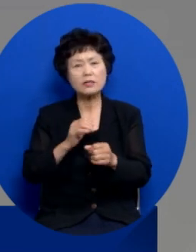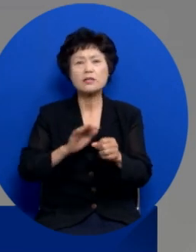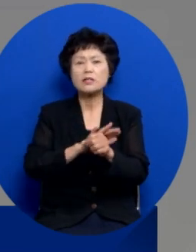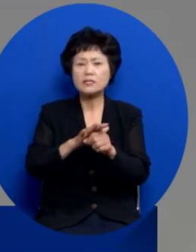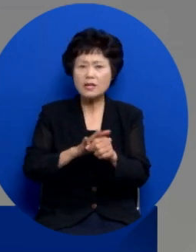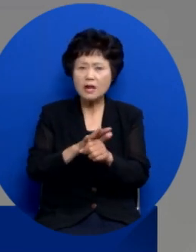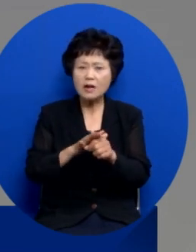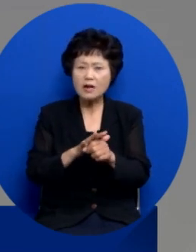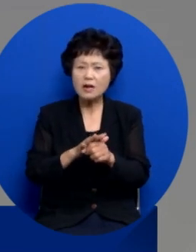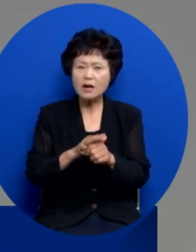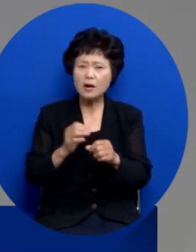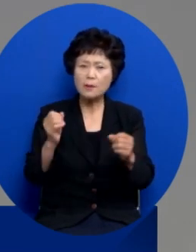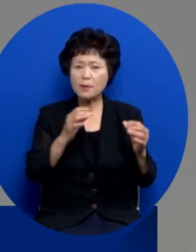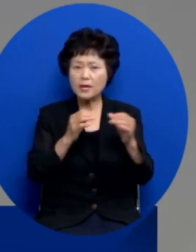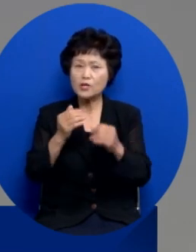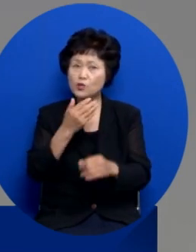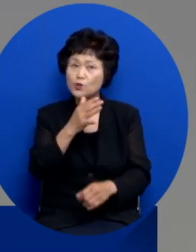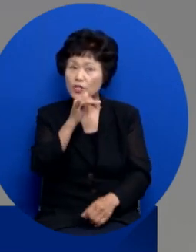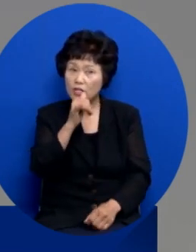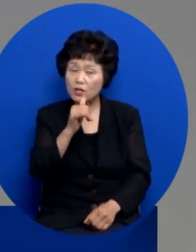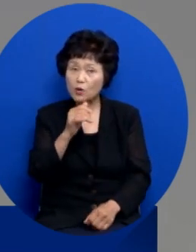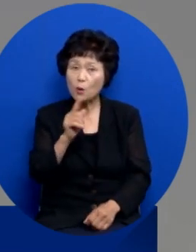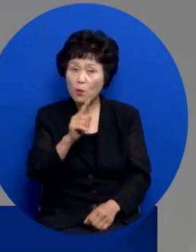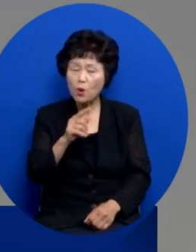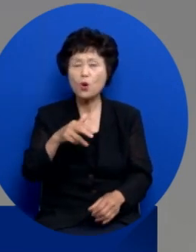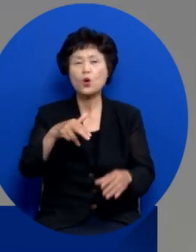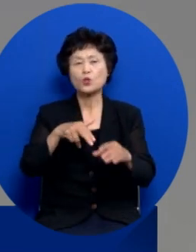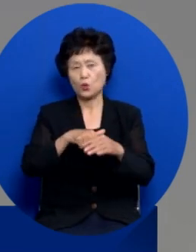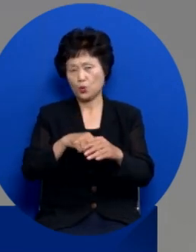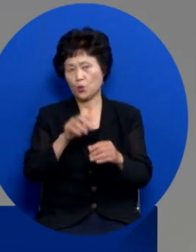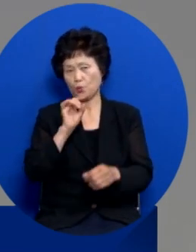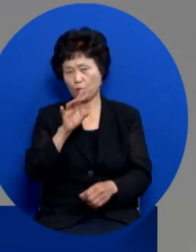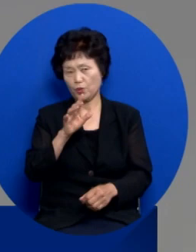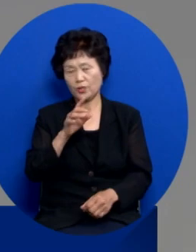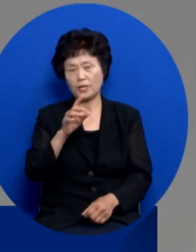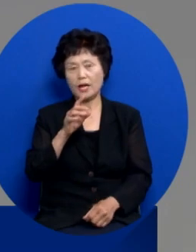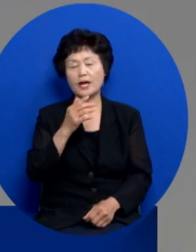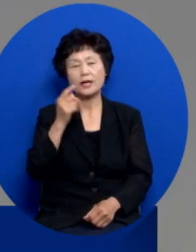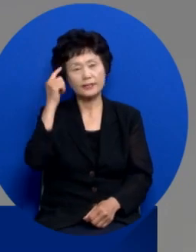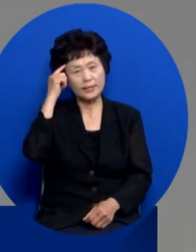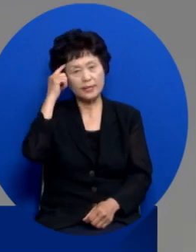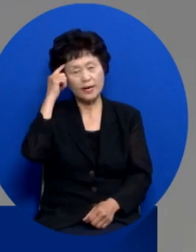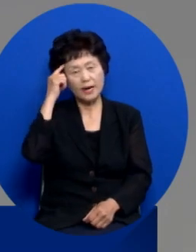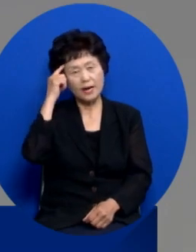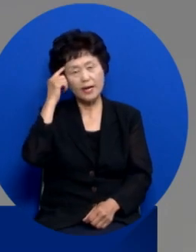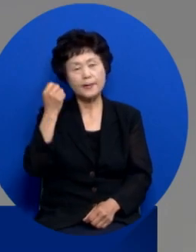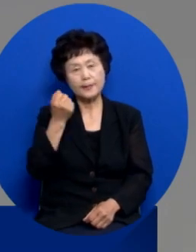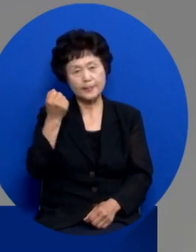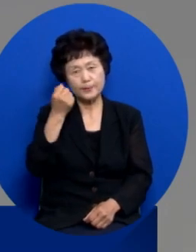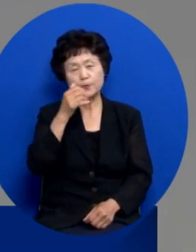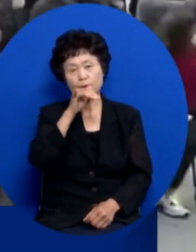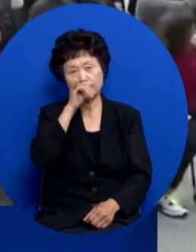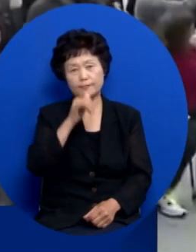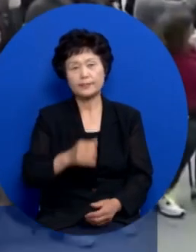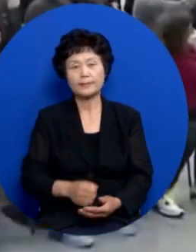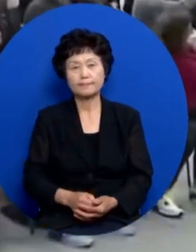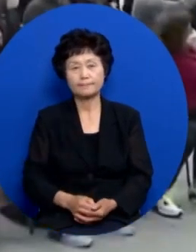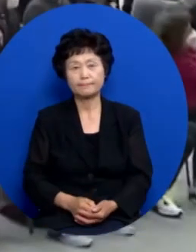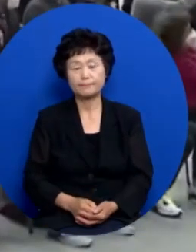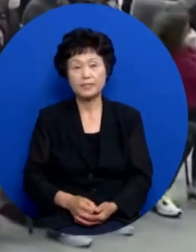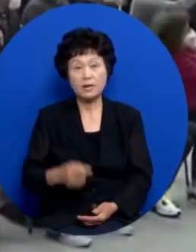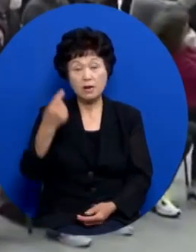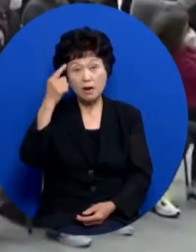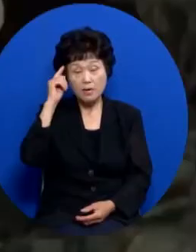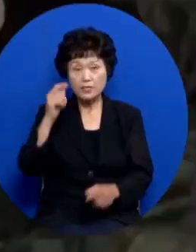수 있는 것 자체가 종교밖에 어쩌면 가능성이 있지 않을까라는 생각을 계속 저는 일말의 희망을 갖고 있어요.